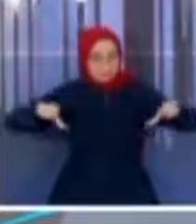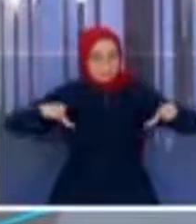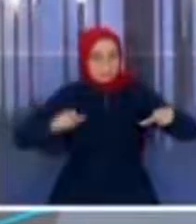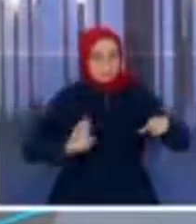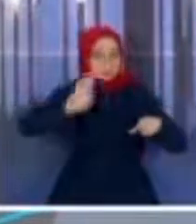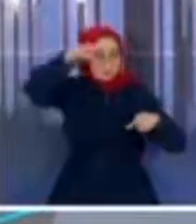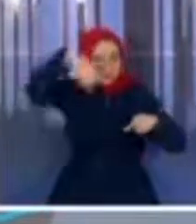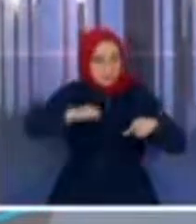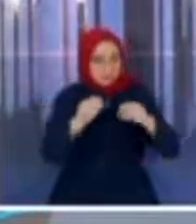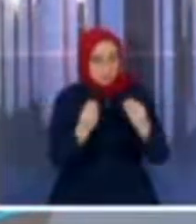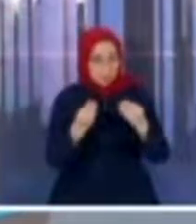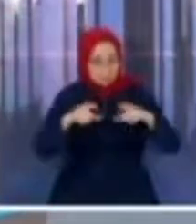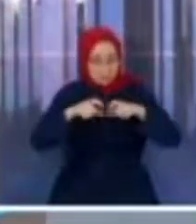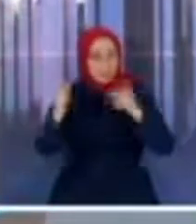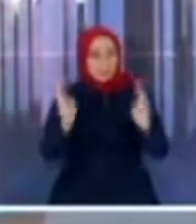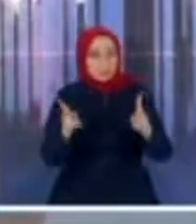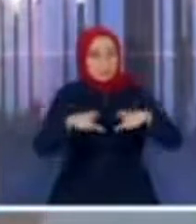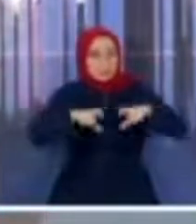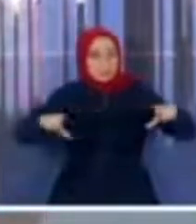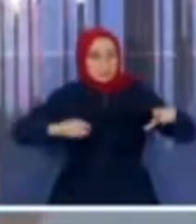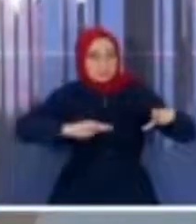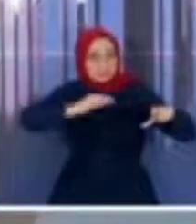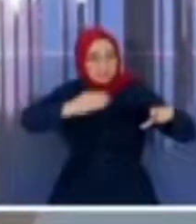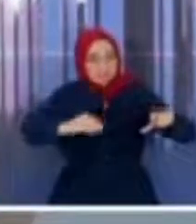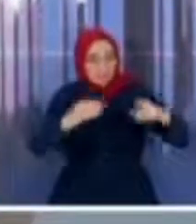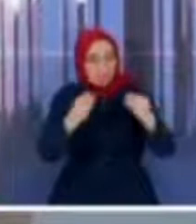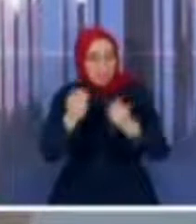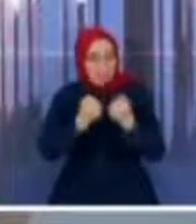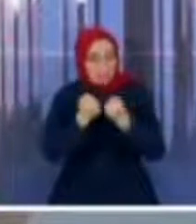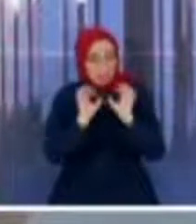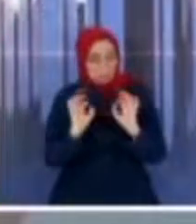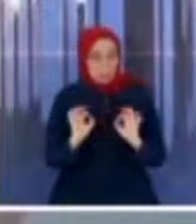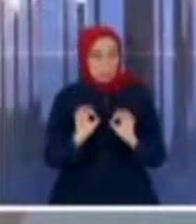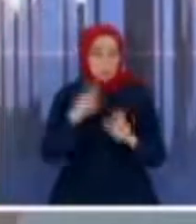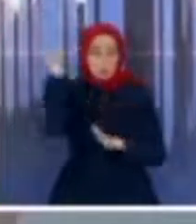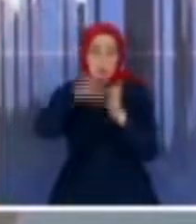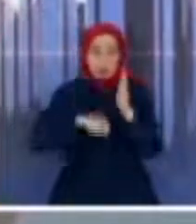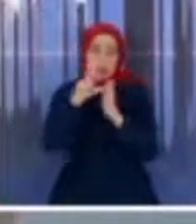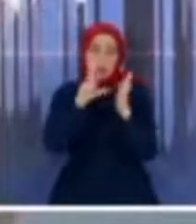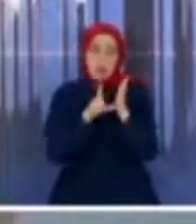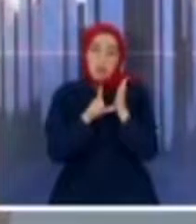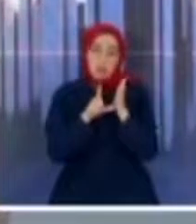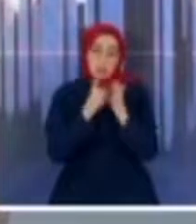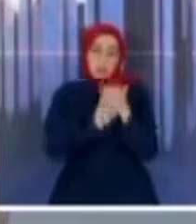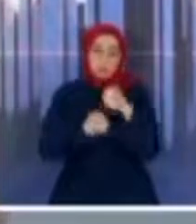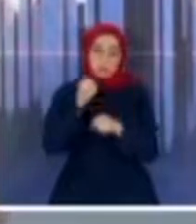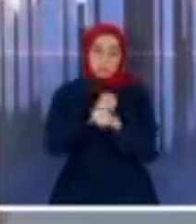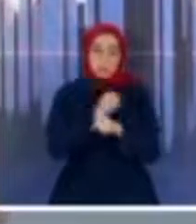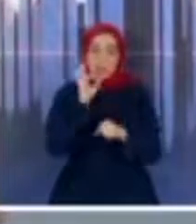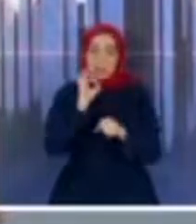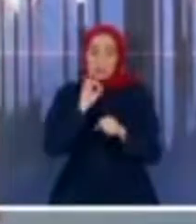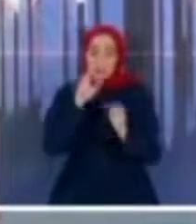هذه الحاجه الشيء الاولى هي نحب ولا نكره العقوبات وتطبيق القانون. نصور الهلال